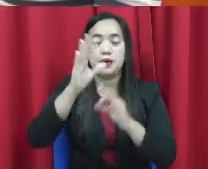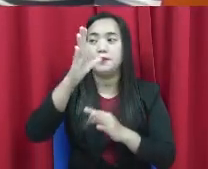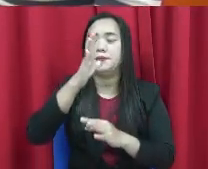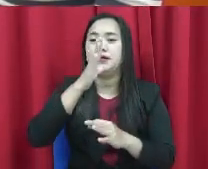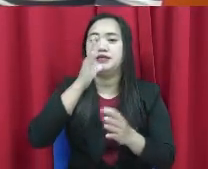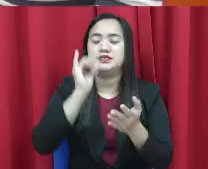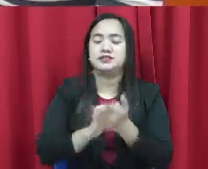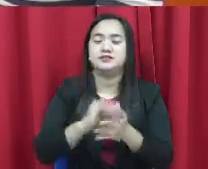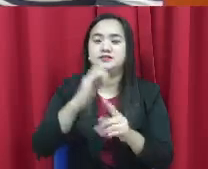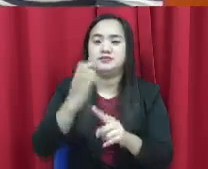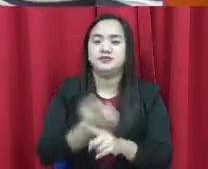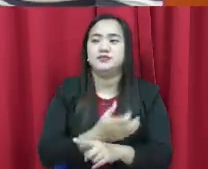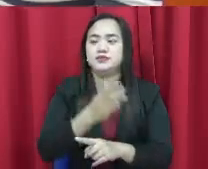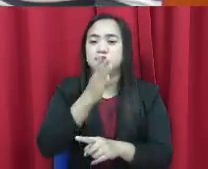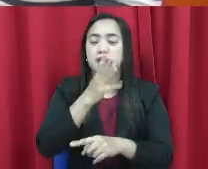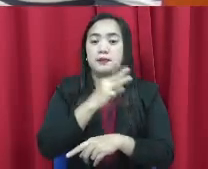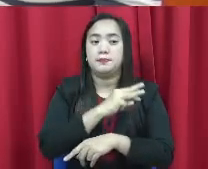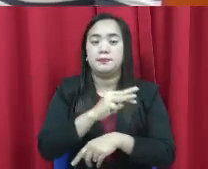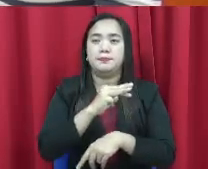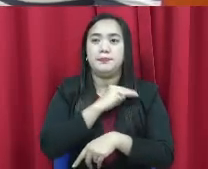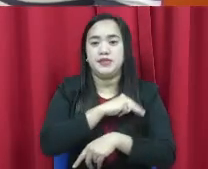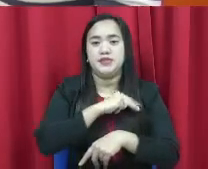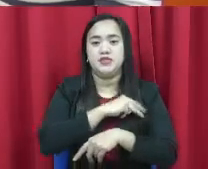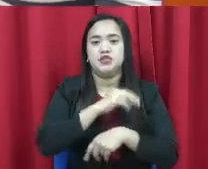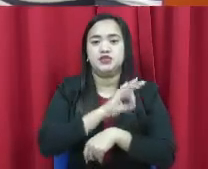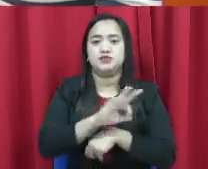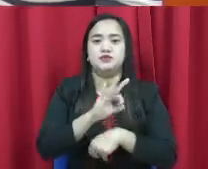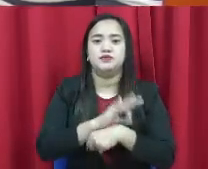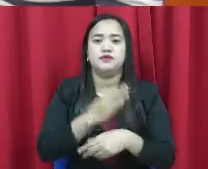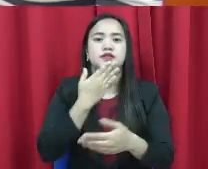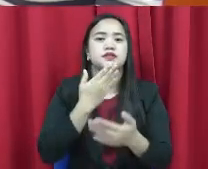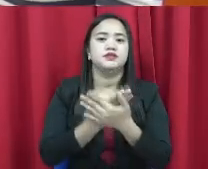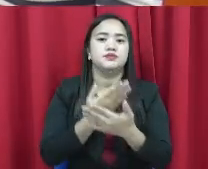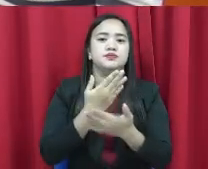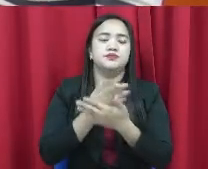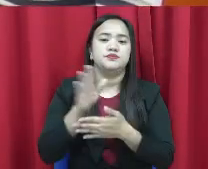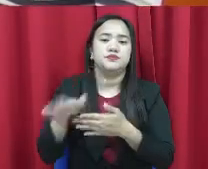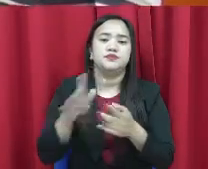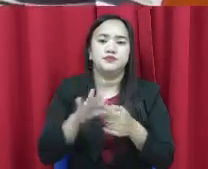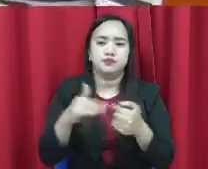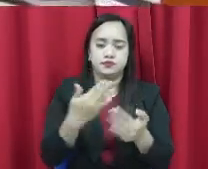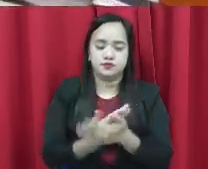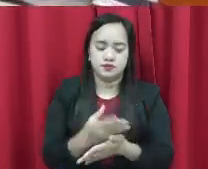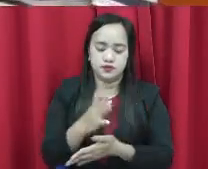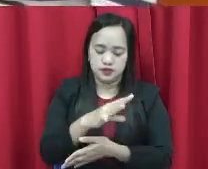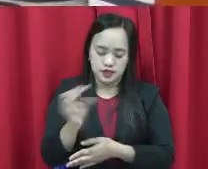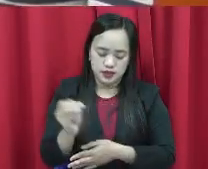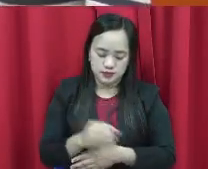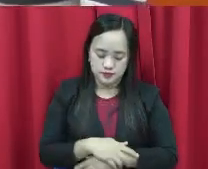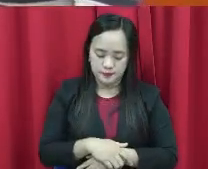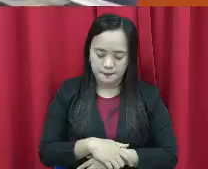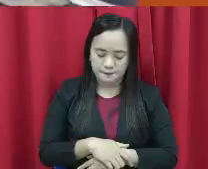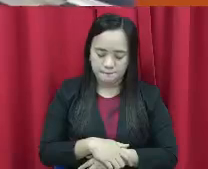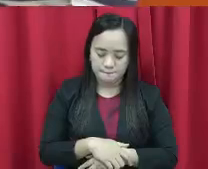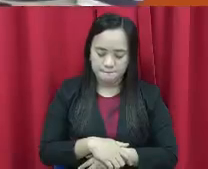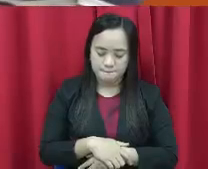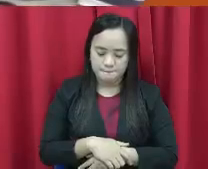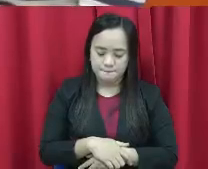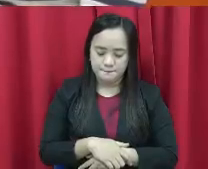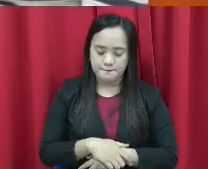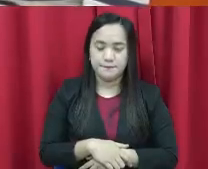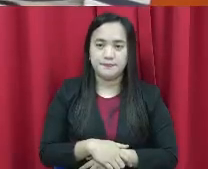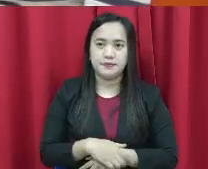every Uh mission field po natin magandang magandang tanghali po sa inyo pong lahat at nandito po muli tayo sa ating